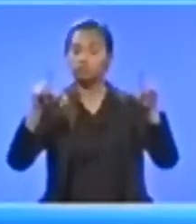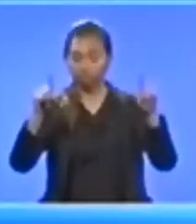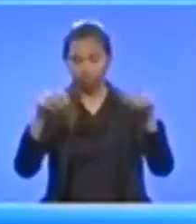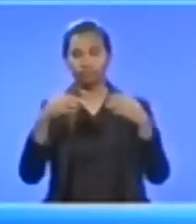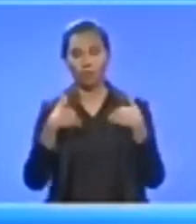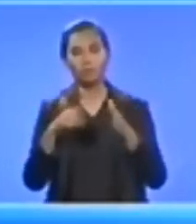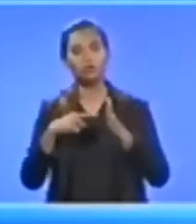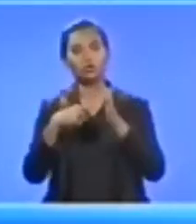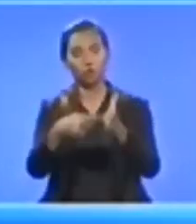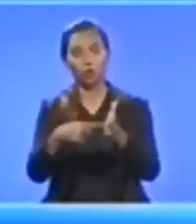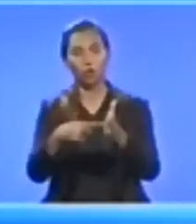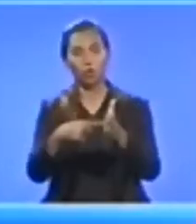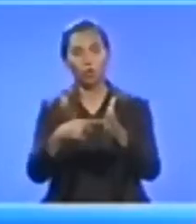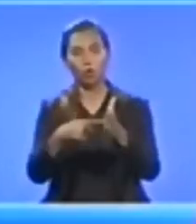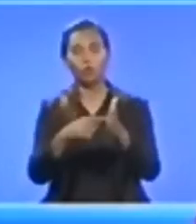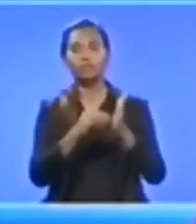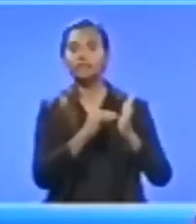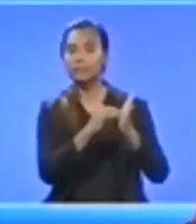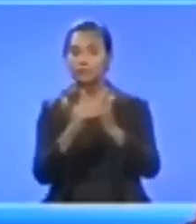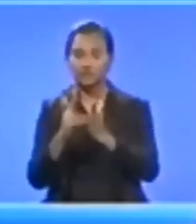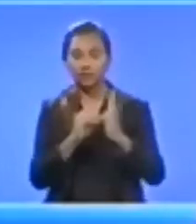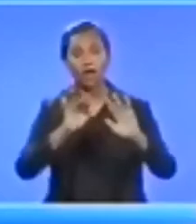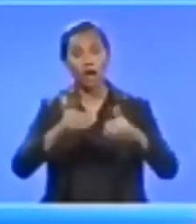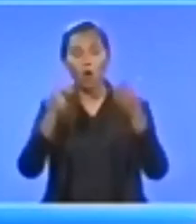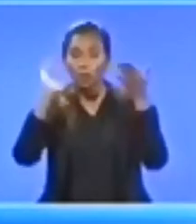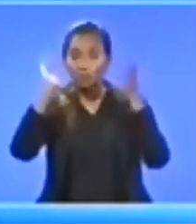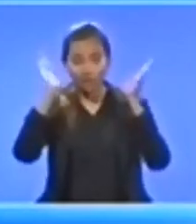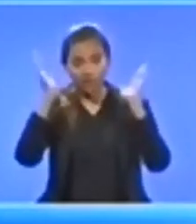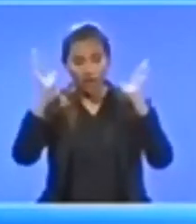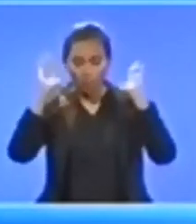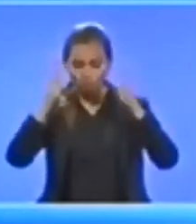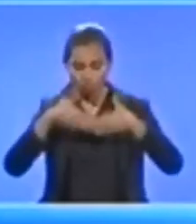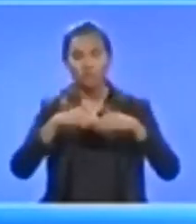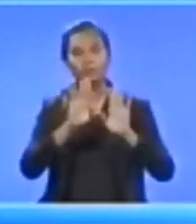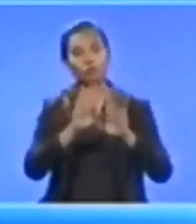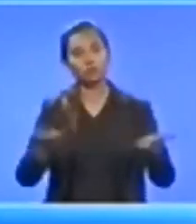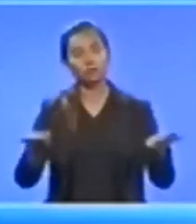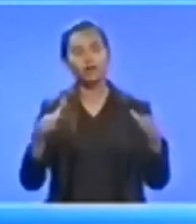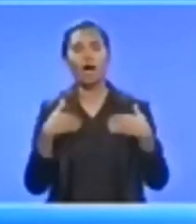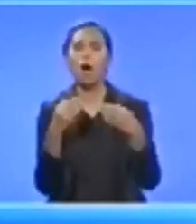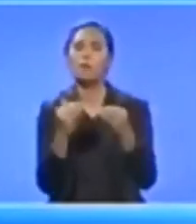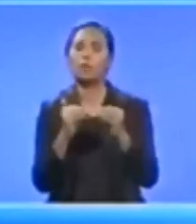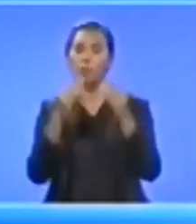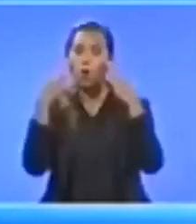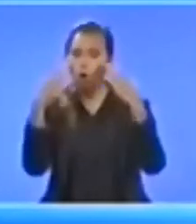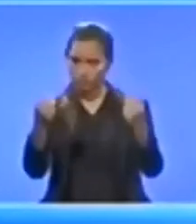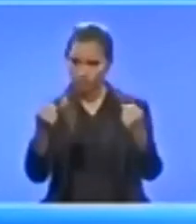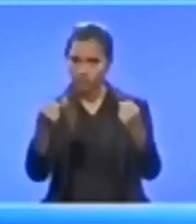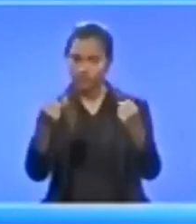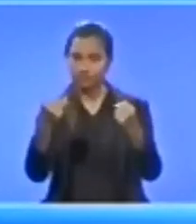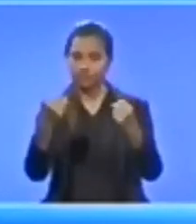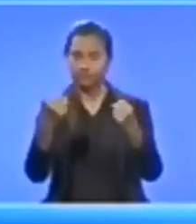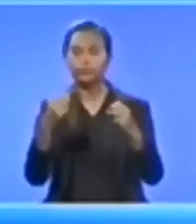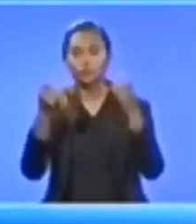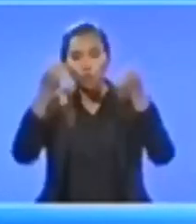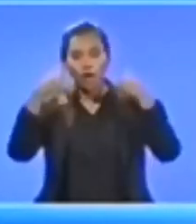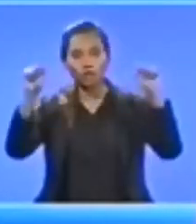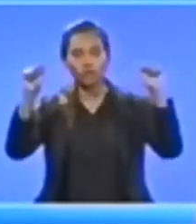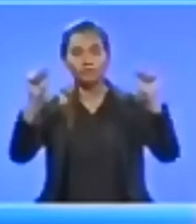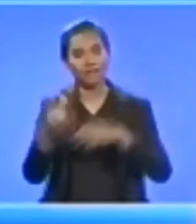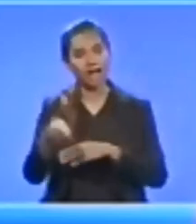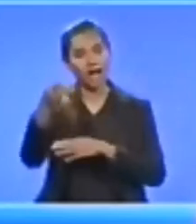Islam semakin yakin untuk mencapai kejayaan peringkat tinggi dalam bidang masing-masing.